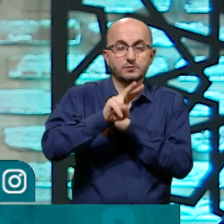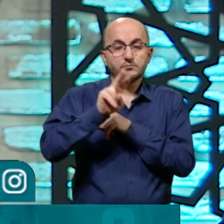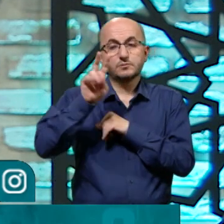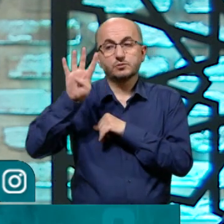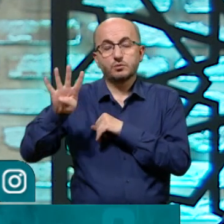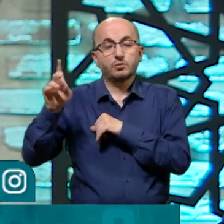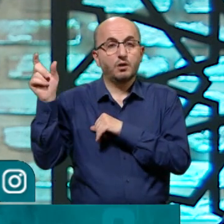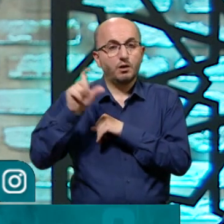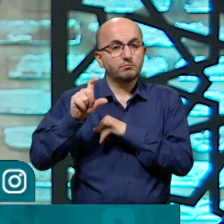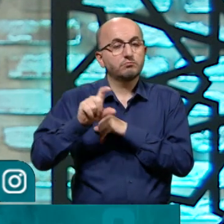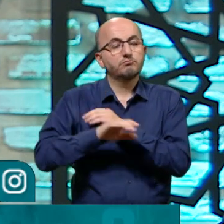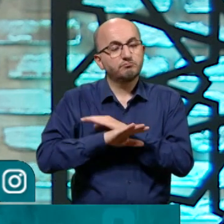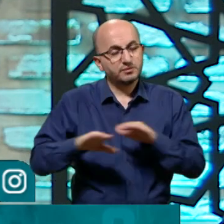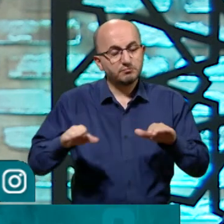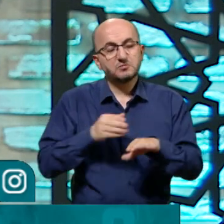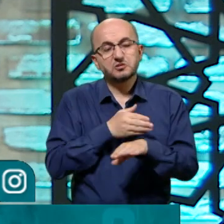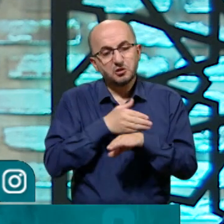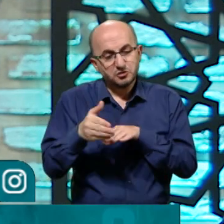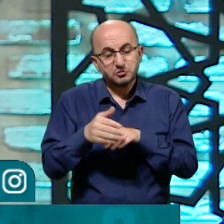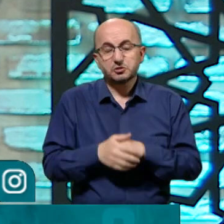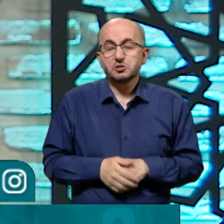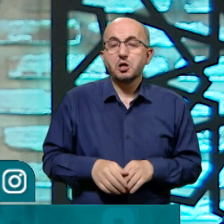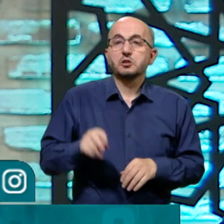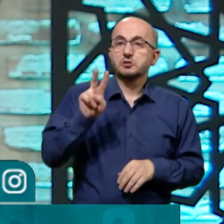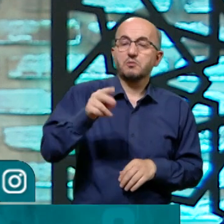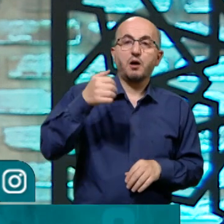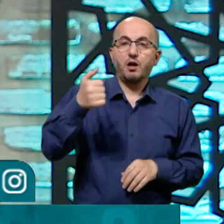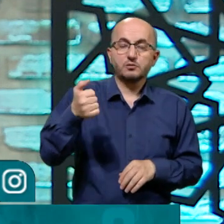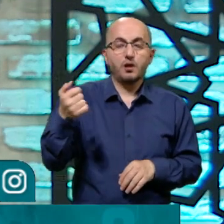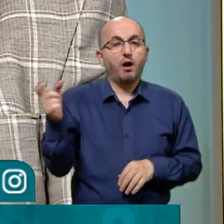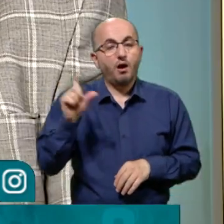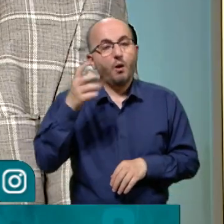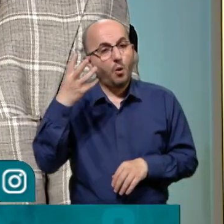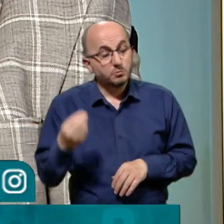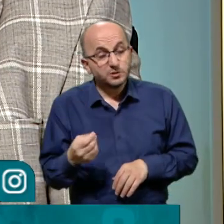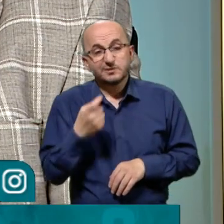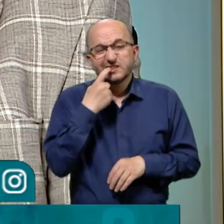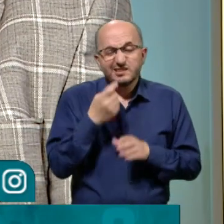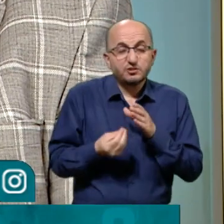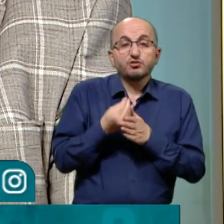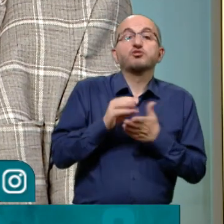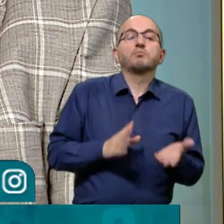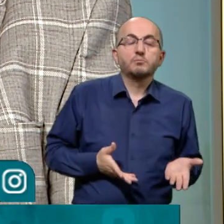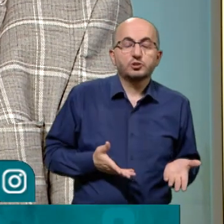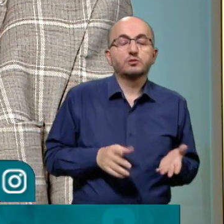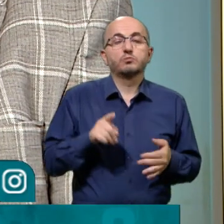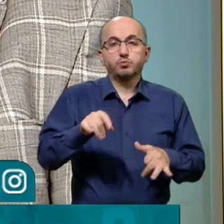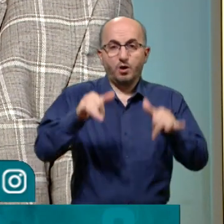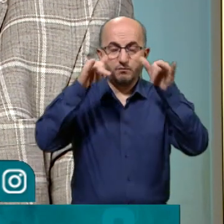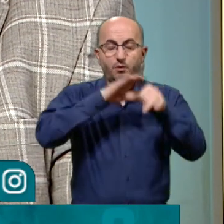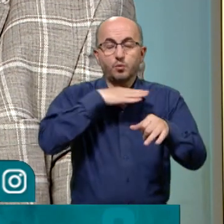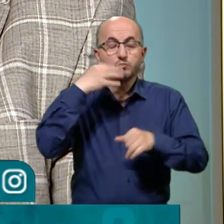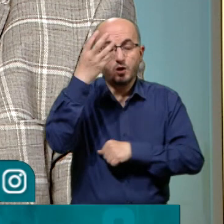ayını geçmiştir 25 ayına girmiş rakamı 6 ayına gelmiştir kapak açmamıştır bu hayvan kurban